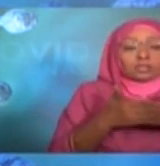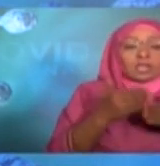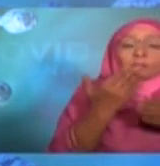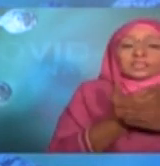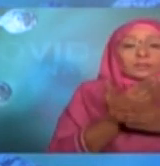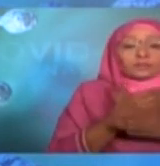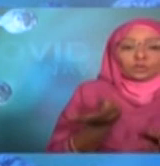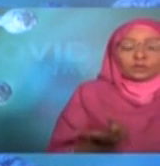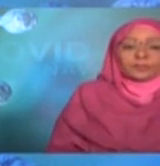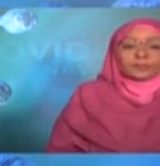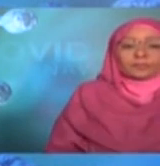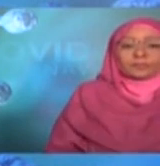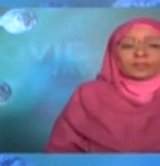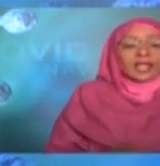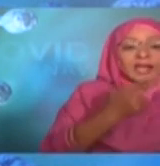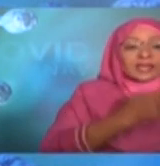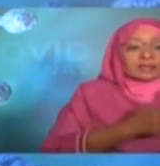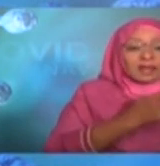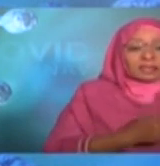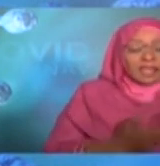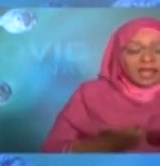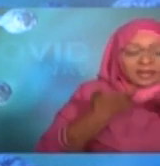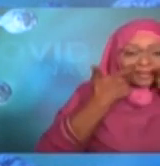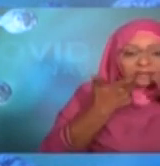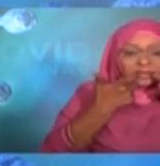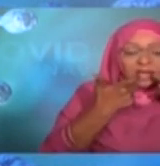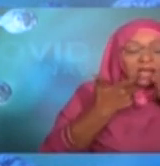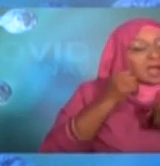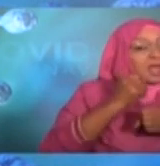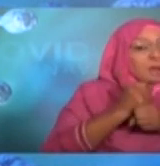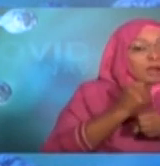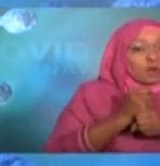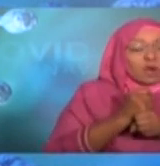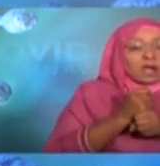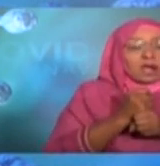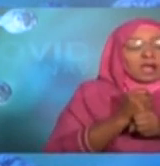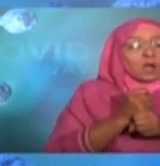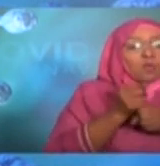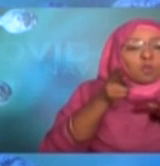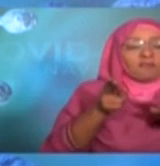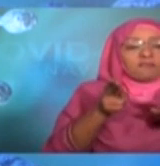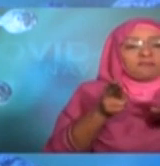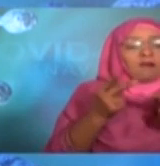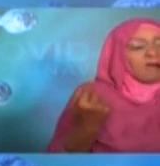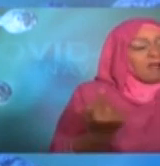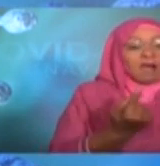بسبب الإجراءات الاحترازية التي وضعت، تقييد الحركة ما بين المدن